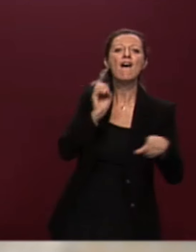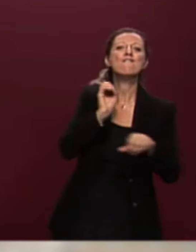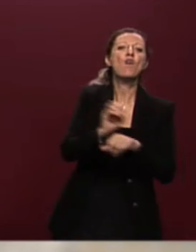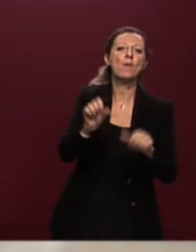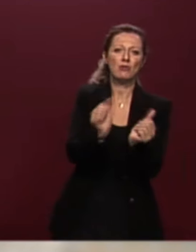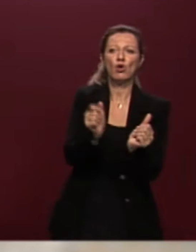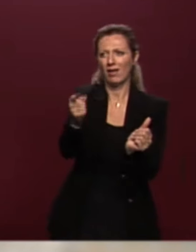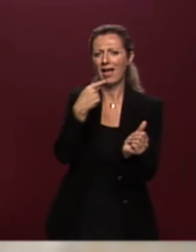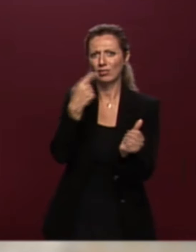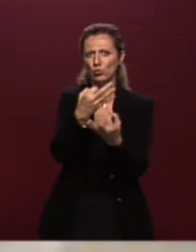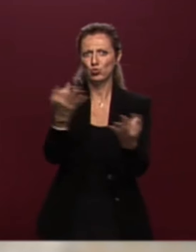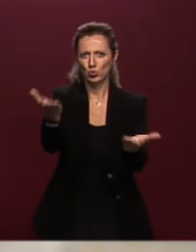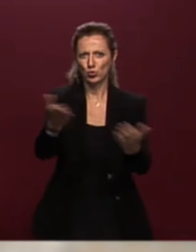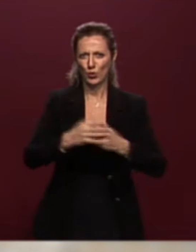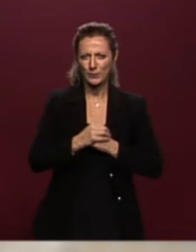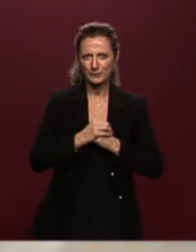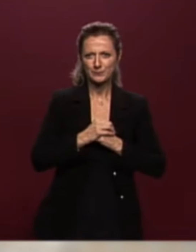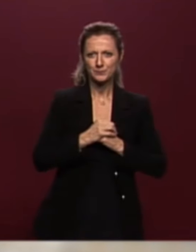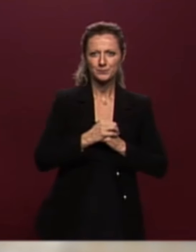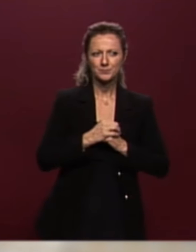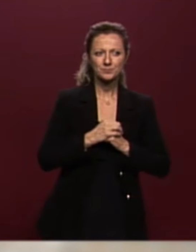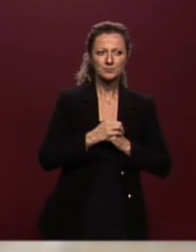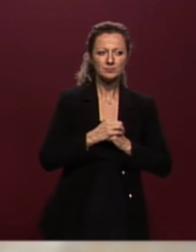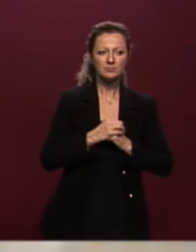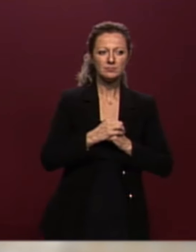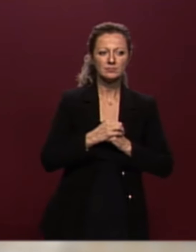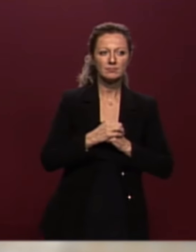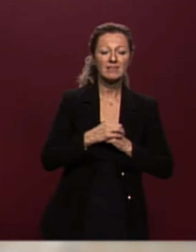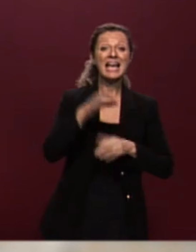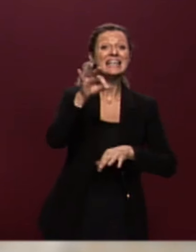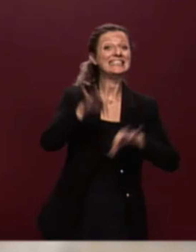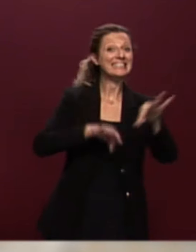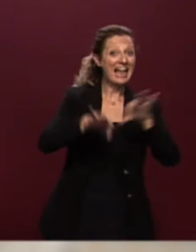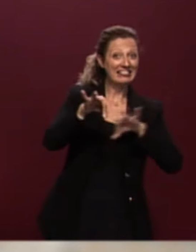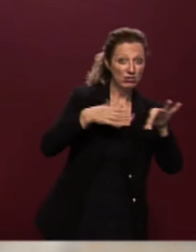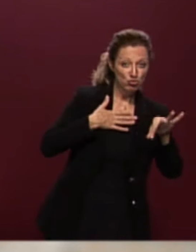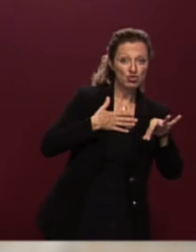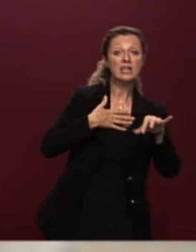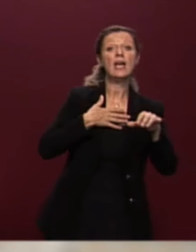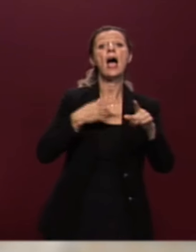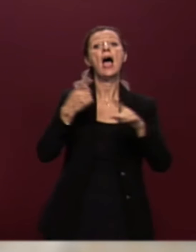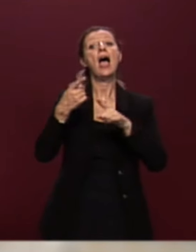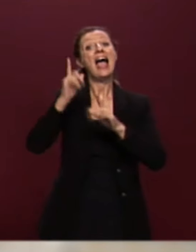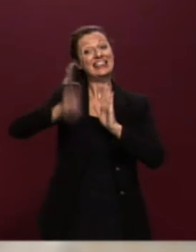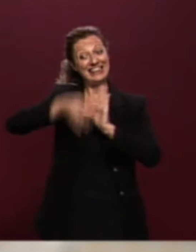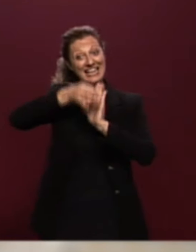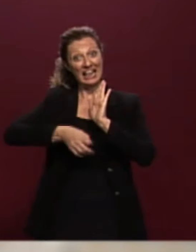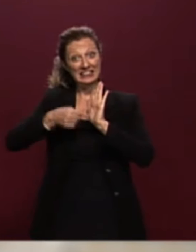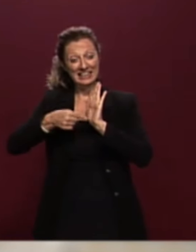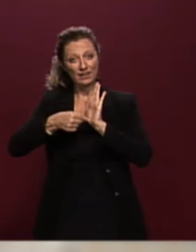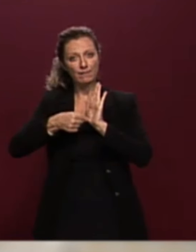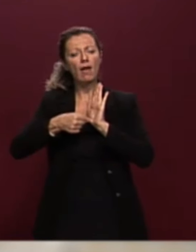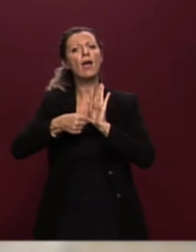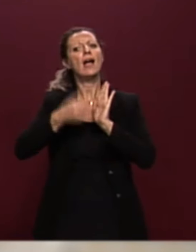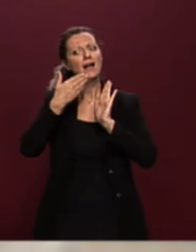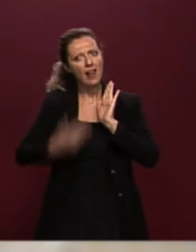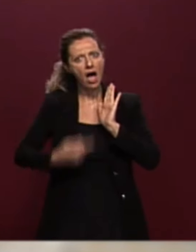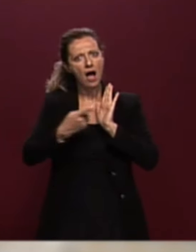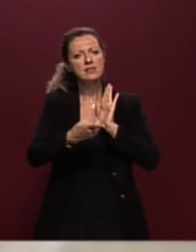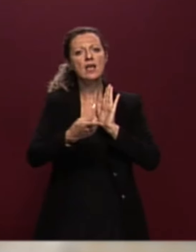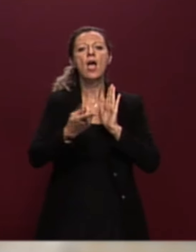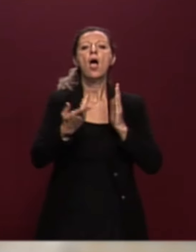questo. Le nostre strategie e le nostre direttive hanno contribuito a ridurre le